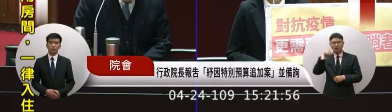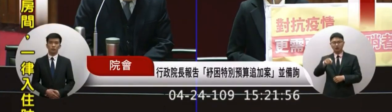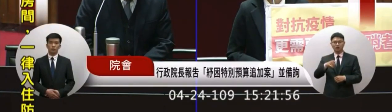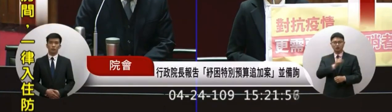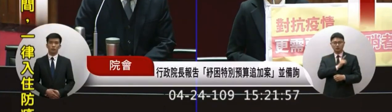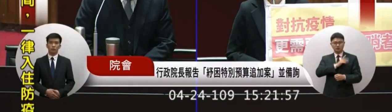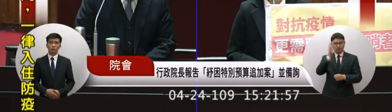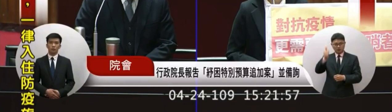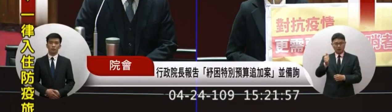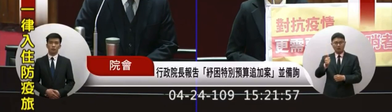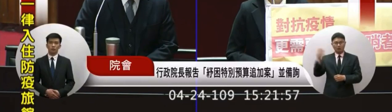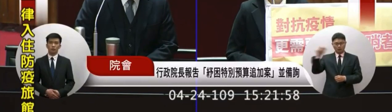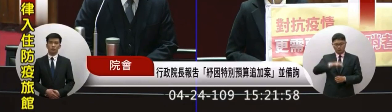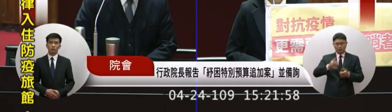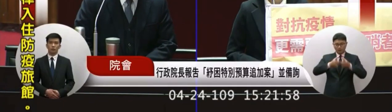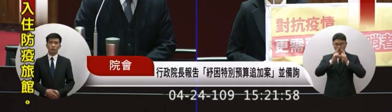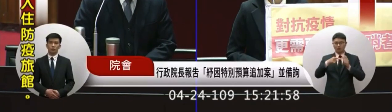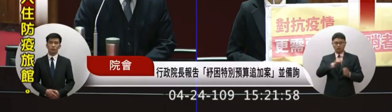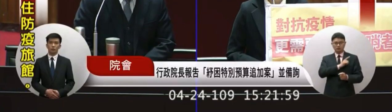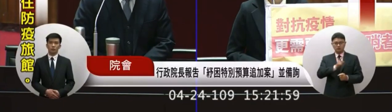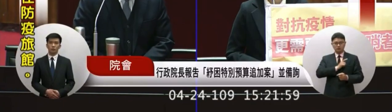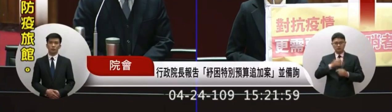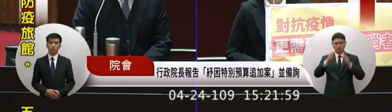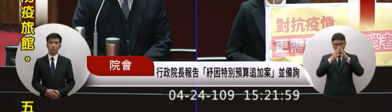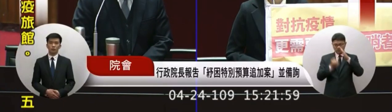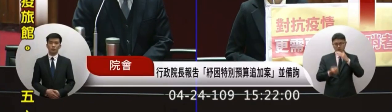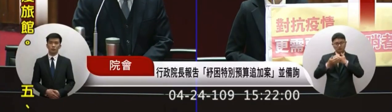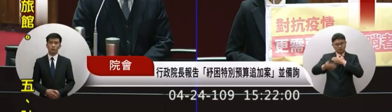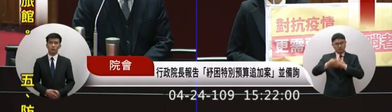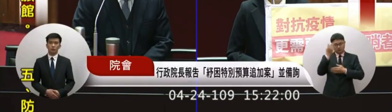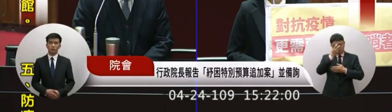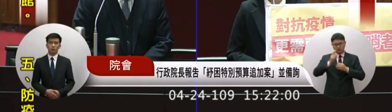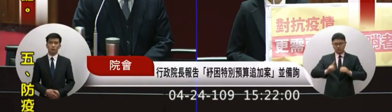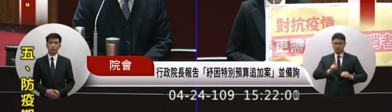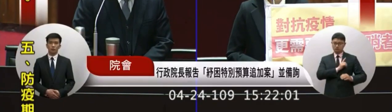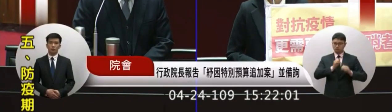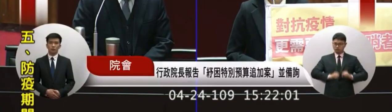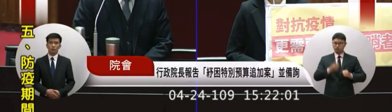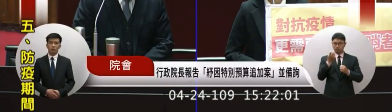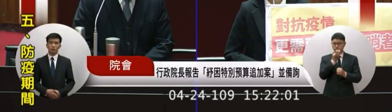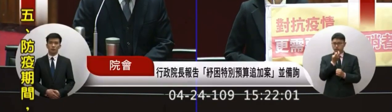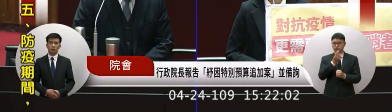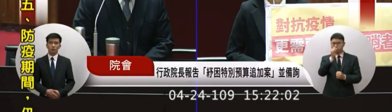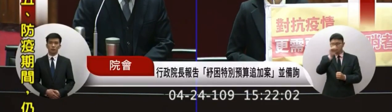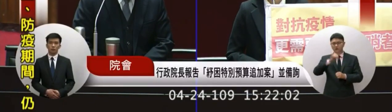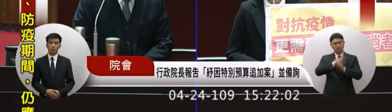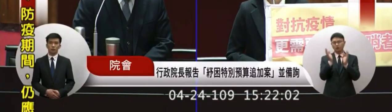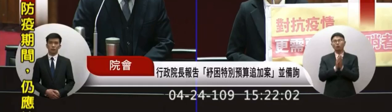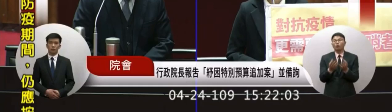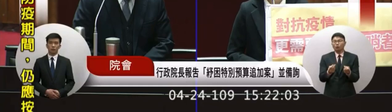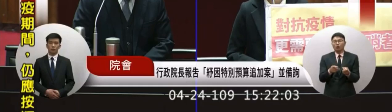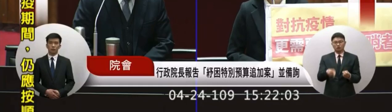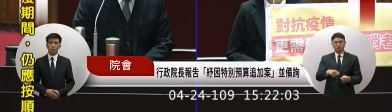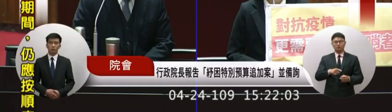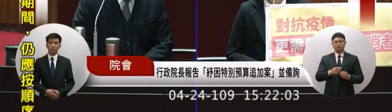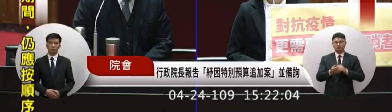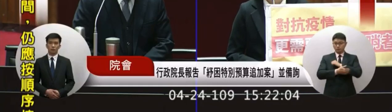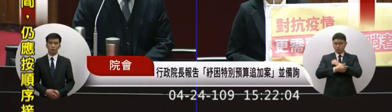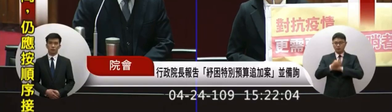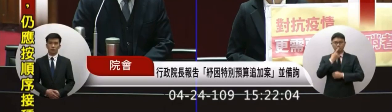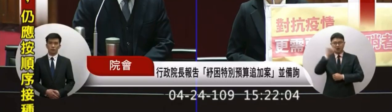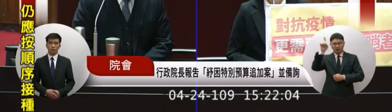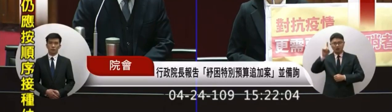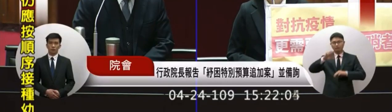从这个疫区回来没有做隔离检验，没有做居家自主照顾的部分，他希望能够来提出纠正这样子，但是他也是遭到开